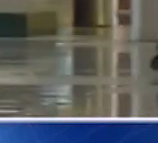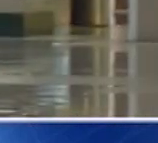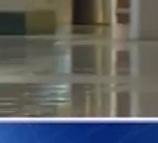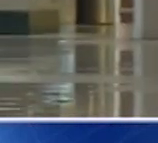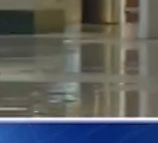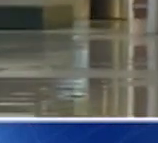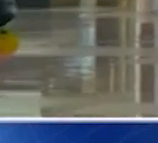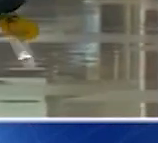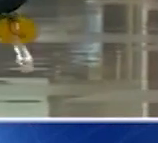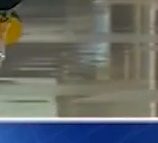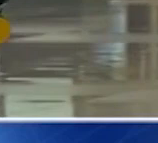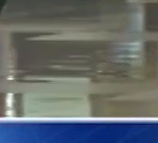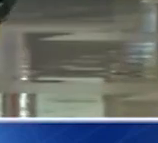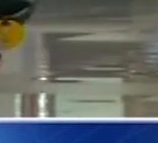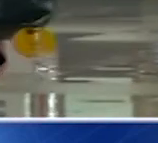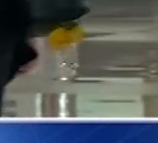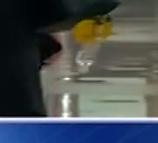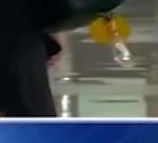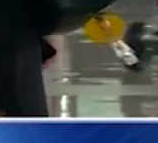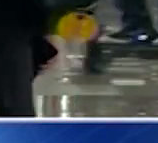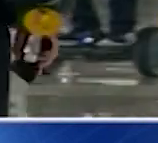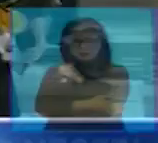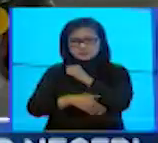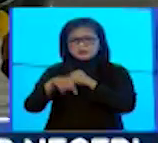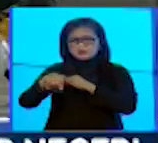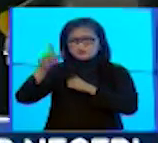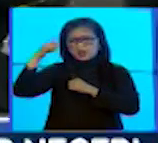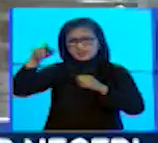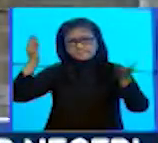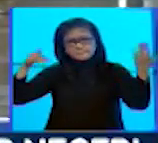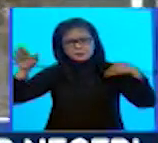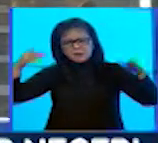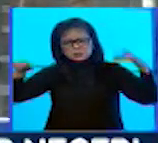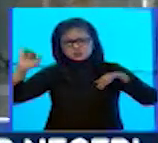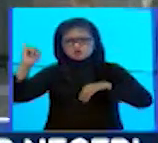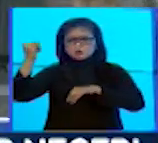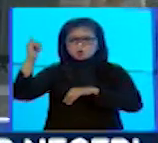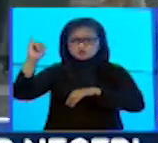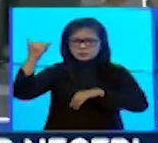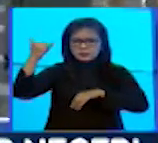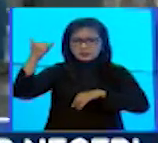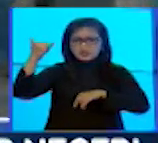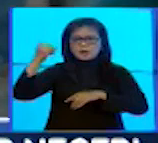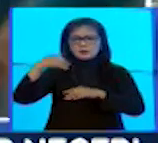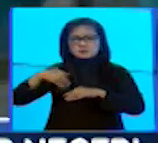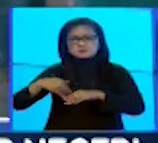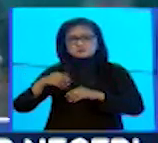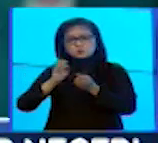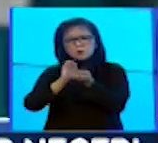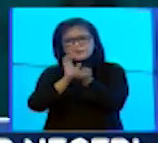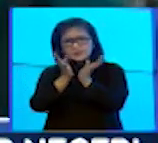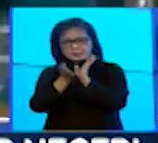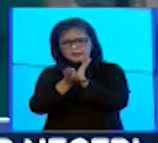untuk perjalanan domestik menuju ke Denpasar, Surabaya, dan Yogyakarta, untuk perjalanan luar negeri ke Singapura, Bangkok,